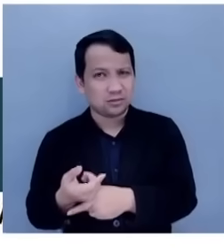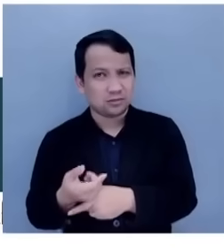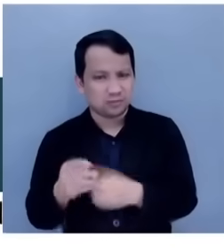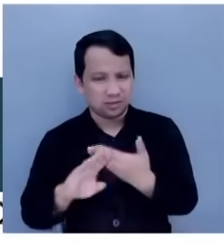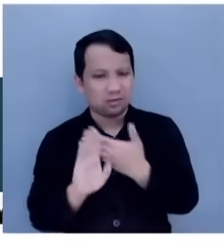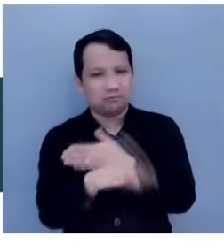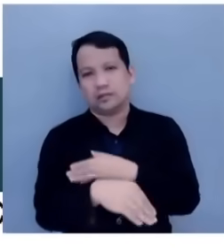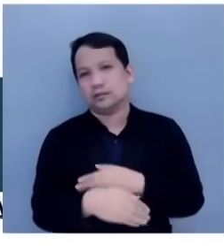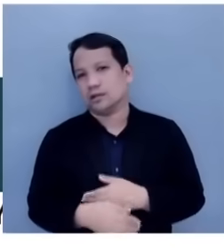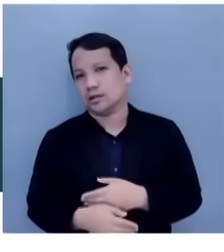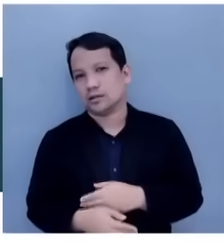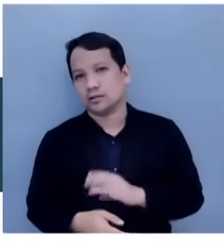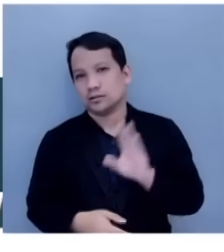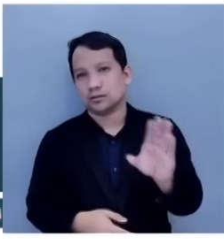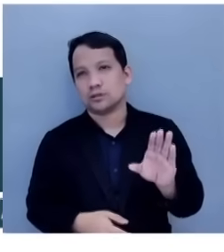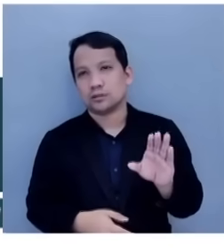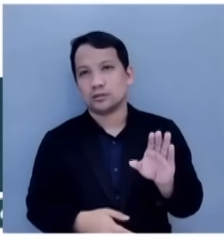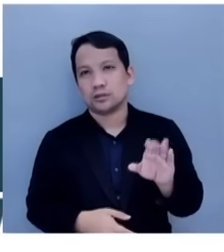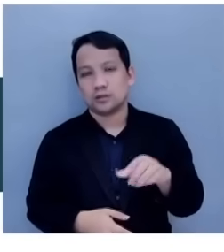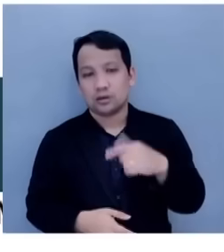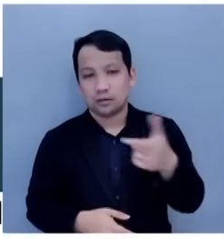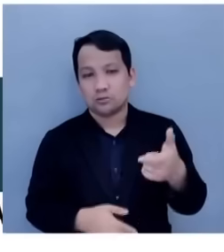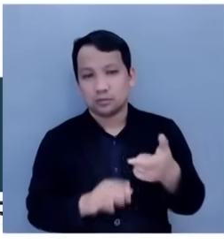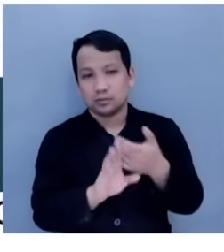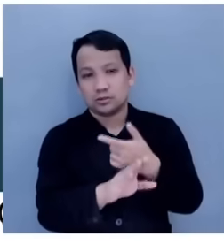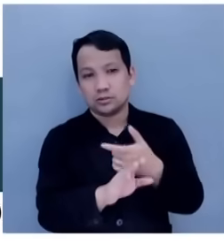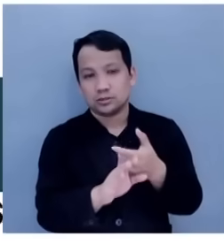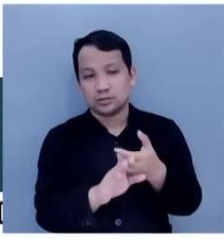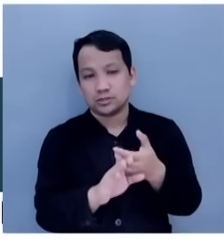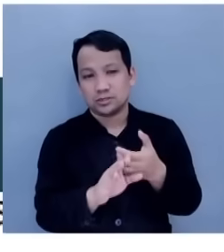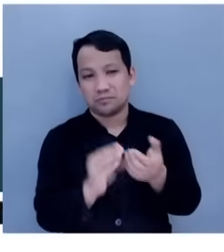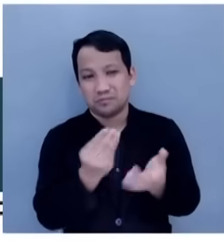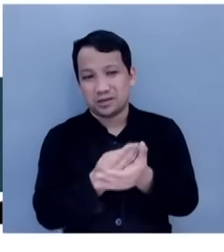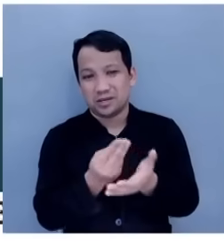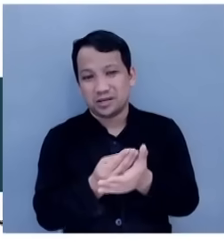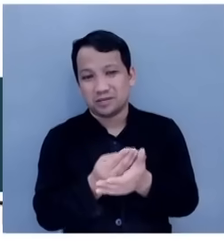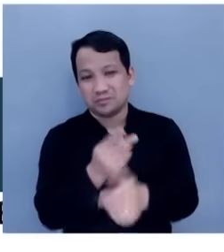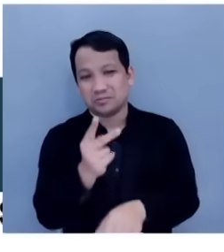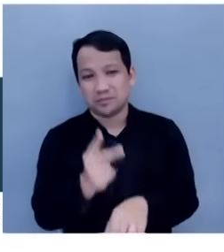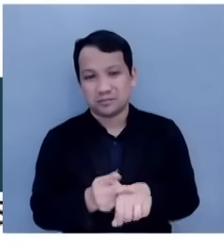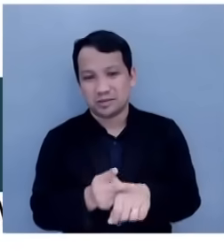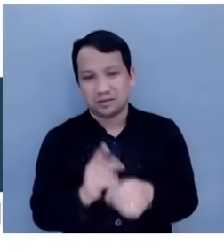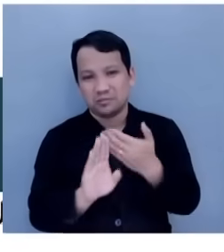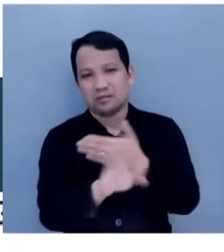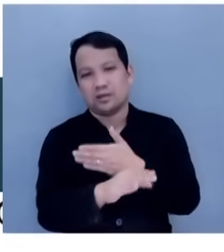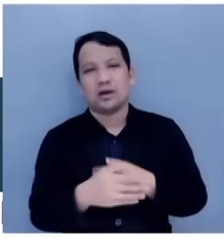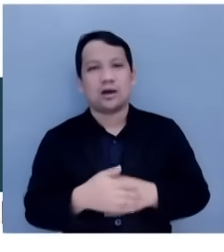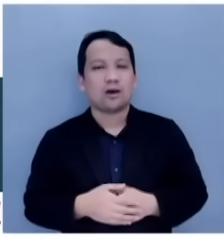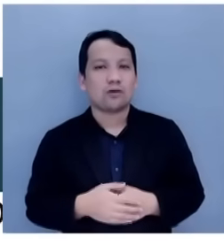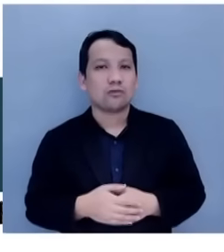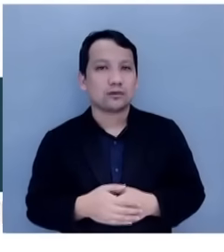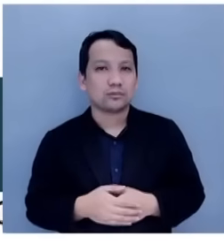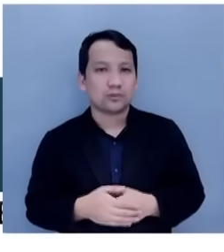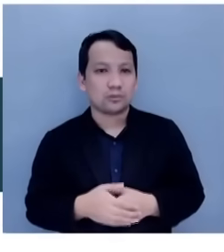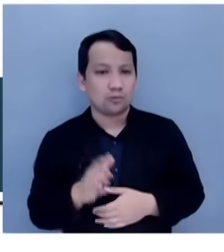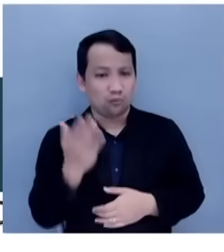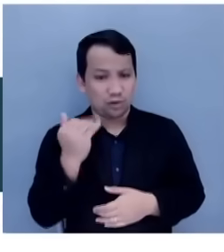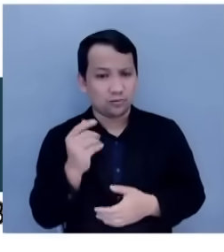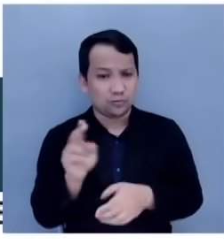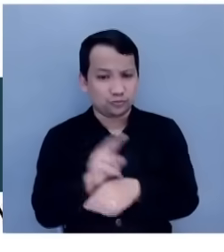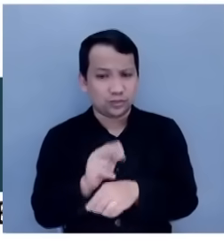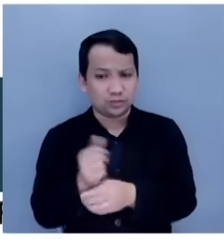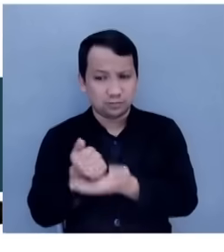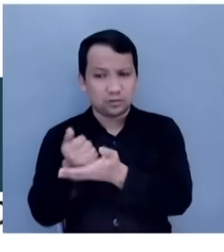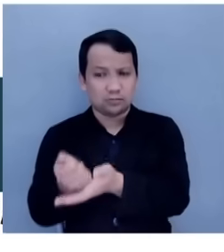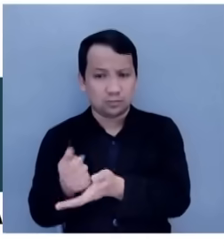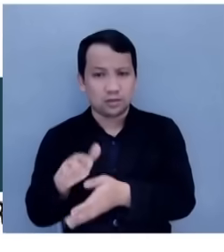niya ito doon sa coffer, doon sa kabangyaman ng ating bayan para maitulong natin ano, magamit pa ito